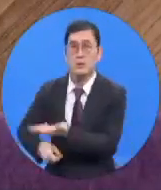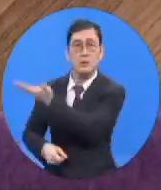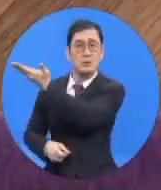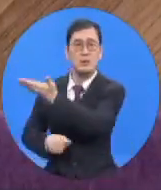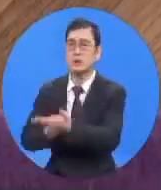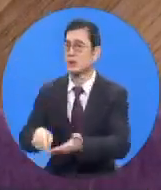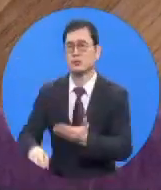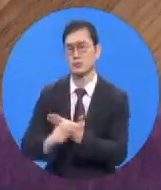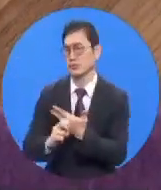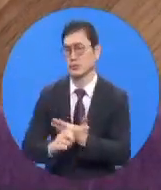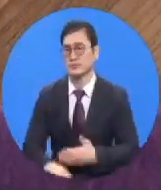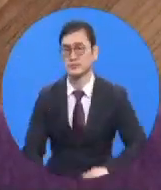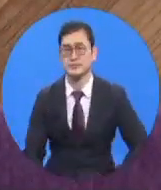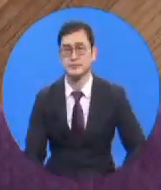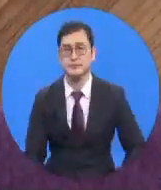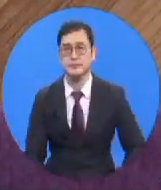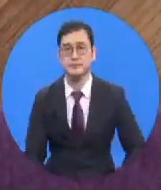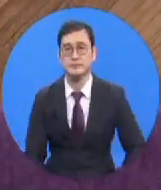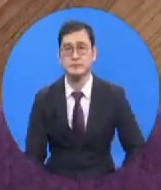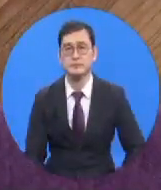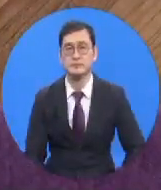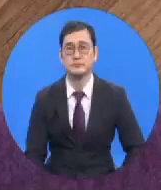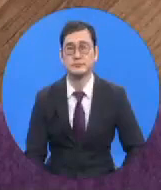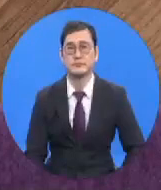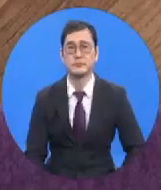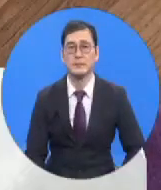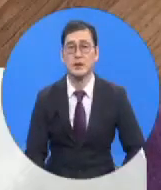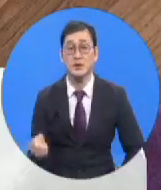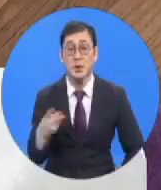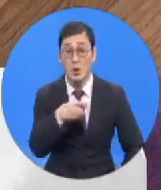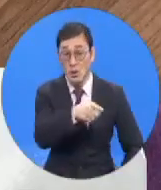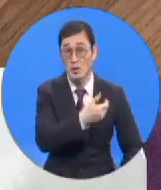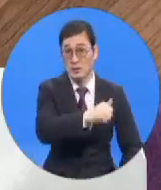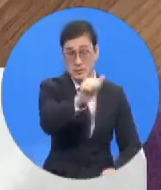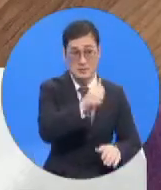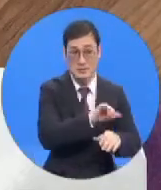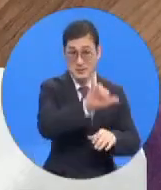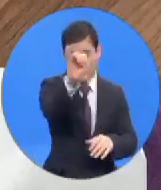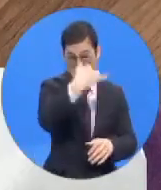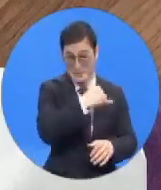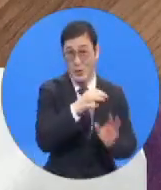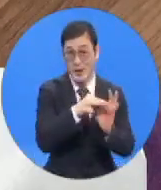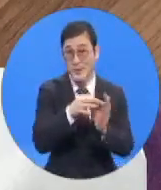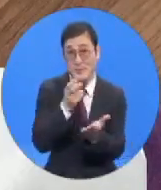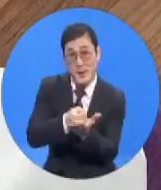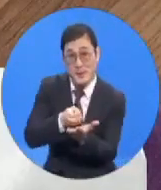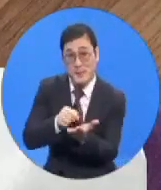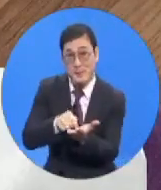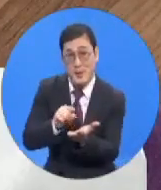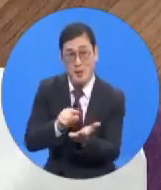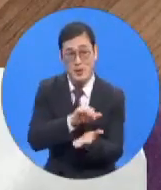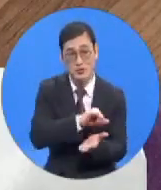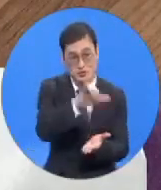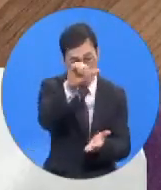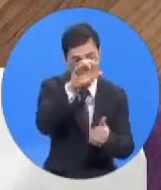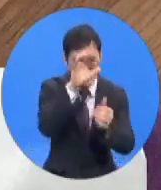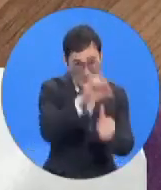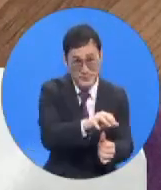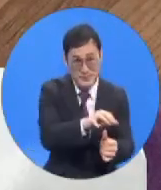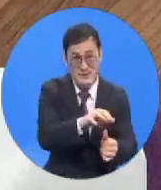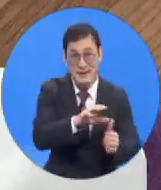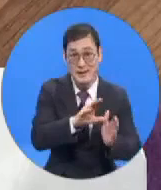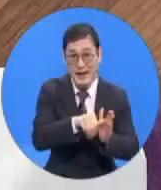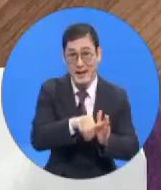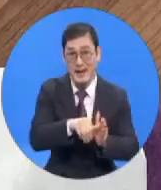관리법에 대원칙이 규정이 되어 있습니다. 어떻게 규정이 되어 있냐면 출국 금지는 사람의 우리나라 국민의